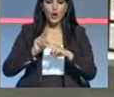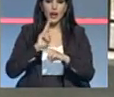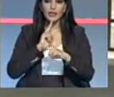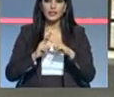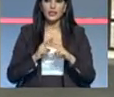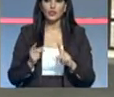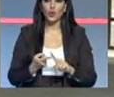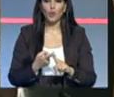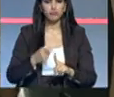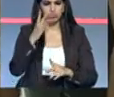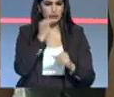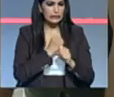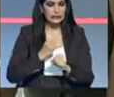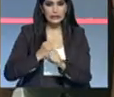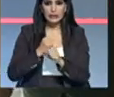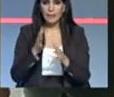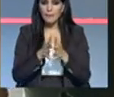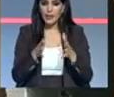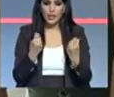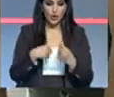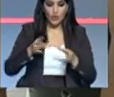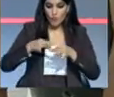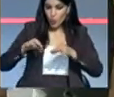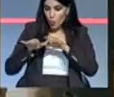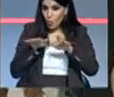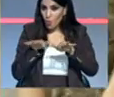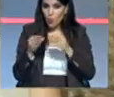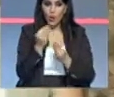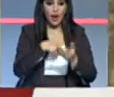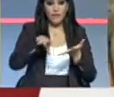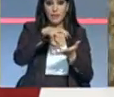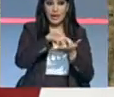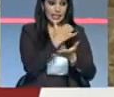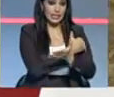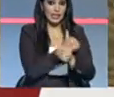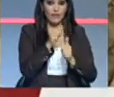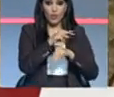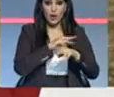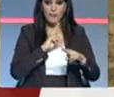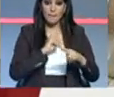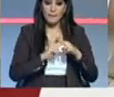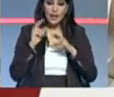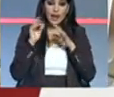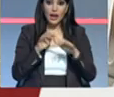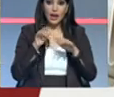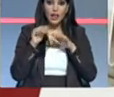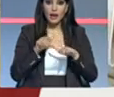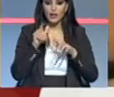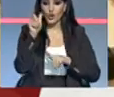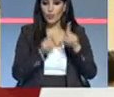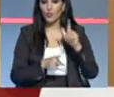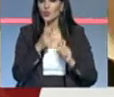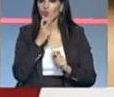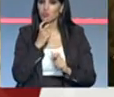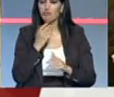كان يوما شاقا على الجميع، سواء في غرفة العمليات أو في مركز التلقيح، إلا أن الإقبال على التلقيح من طرف